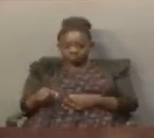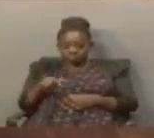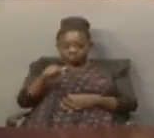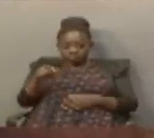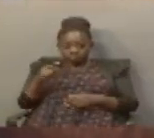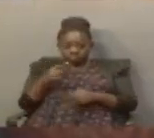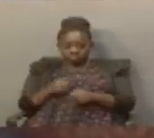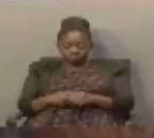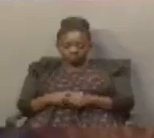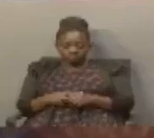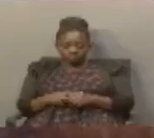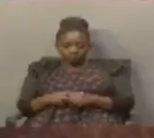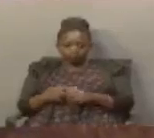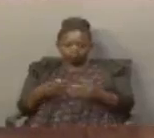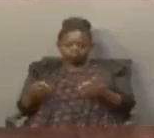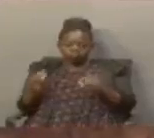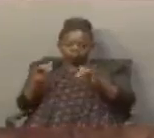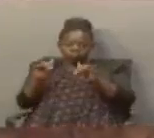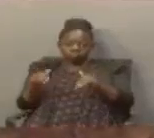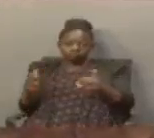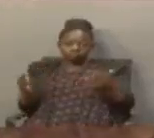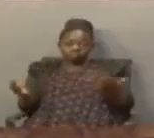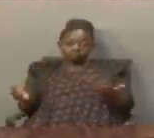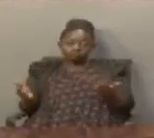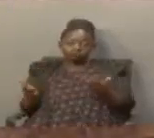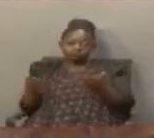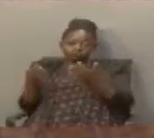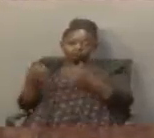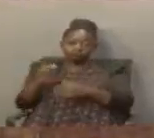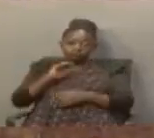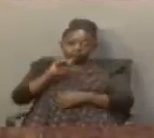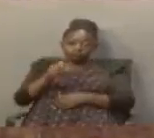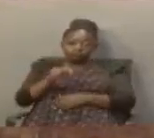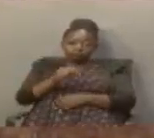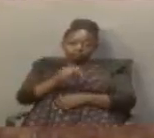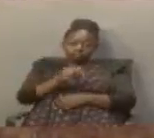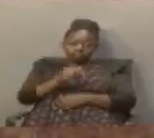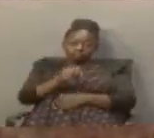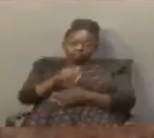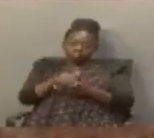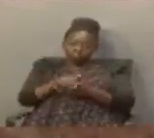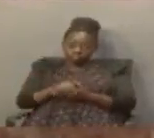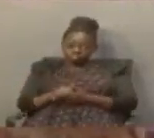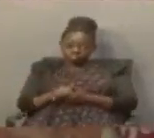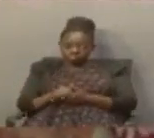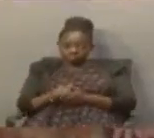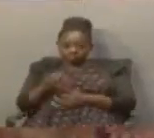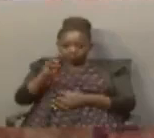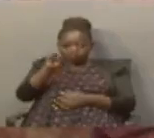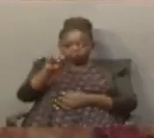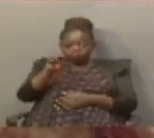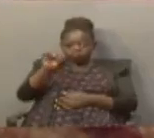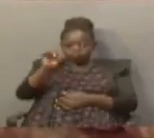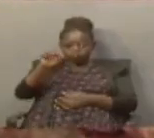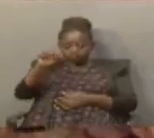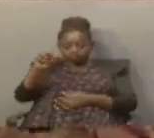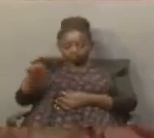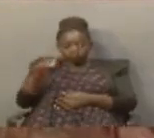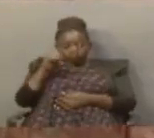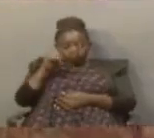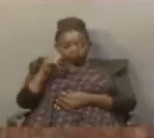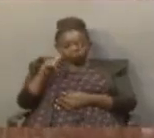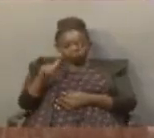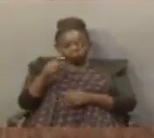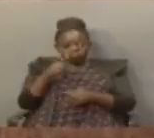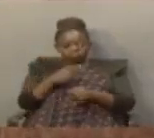balolala. Beera n'omugole mu kisenge tetulindirira omwami waffe. Mariam akubira omwami we